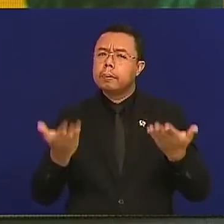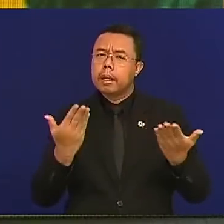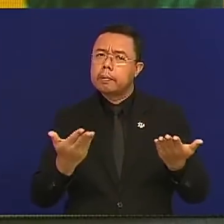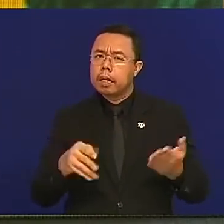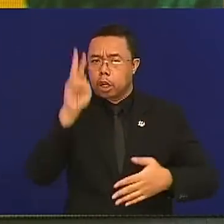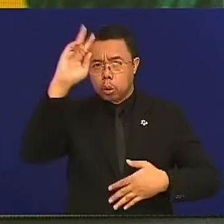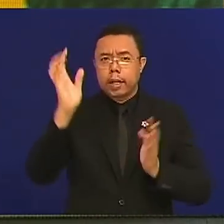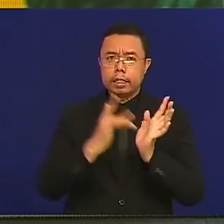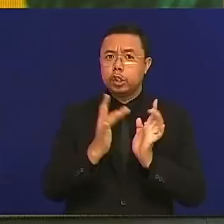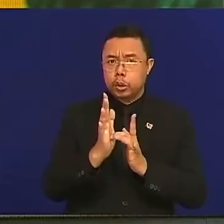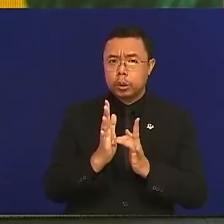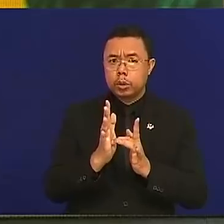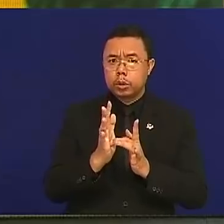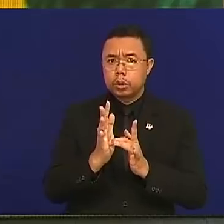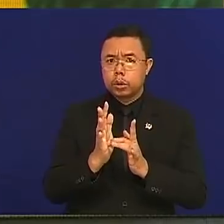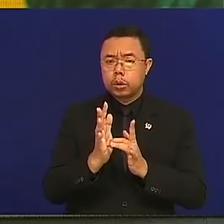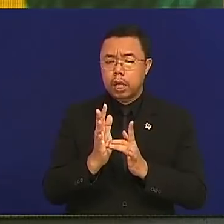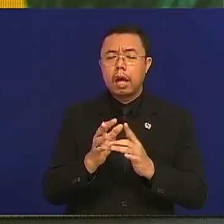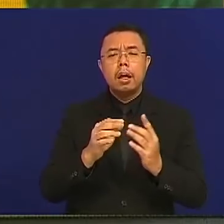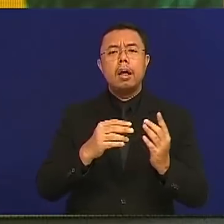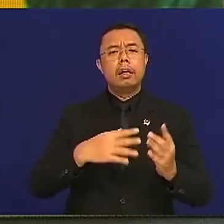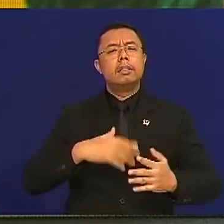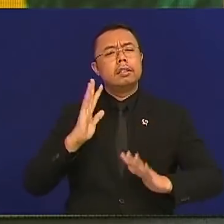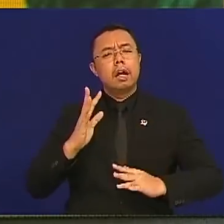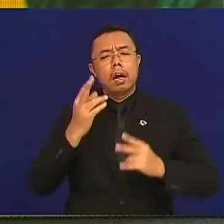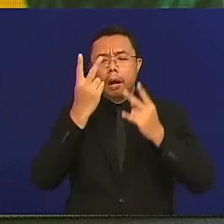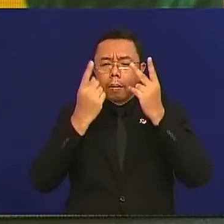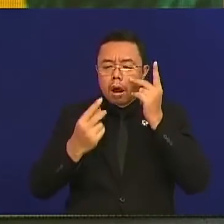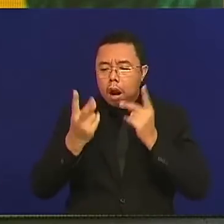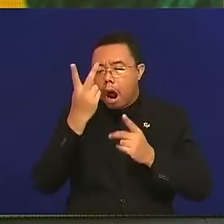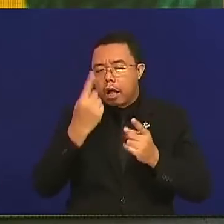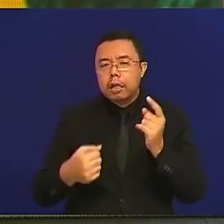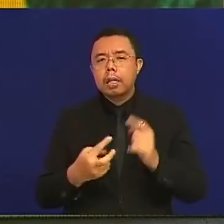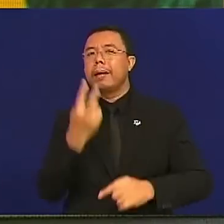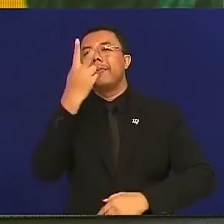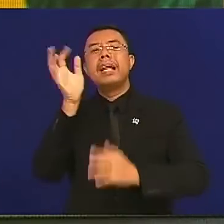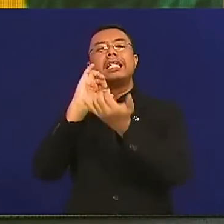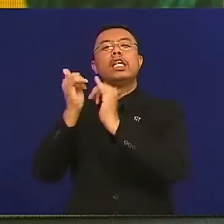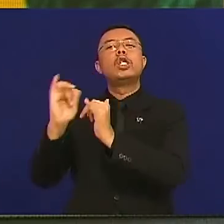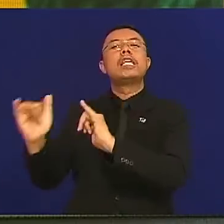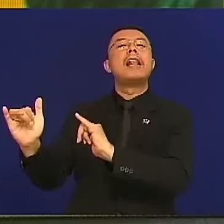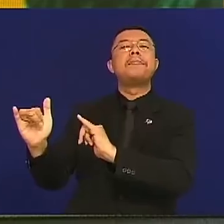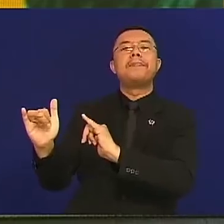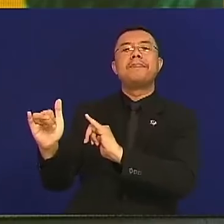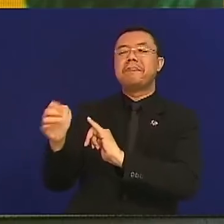Bagaimana Tuhan Yesus meratapi, ya, menangisi Yerusalem.